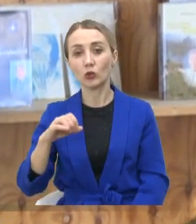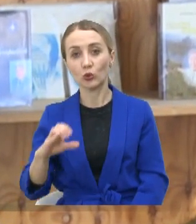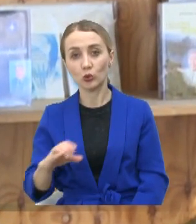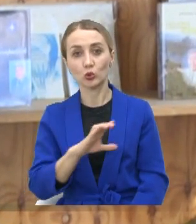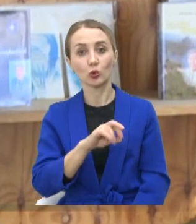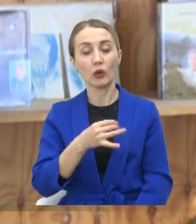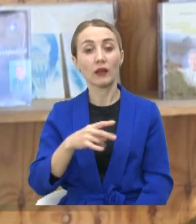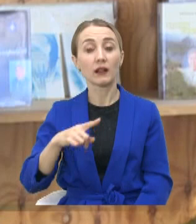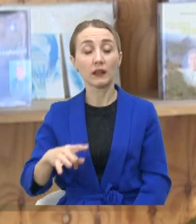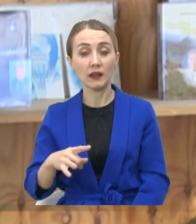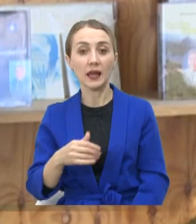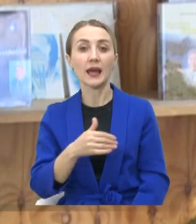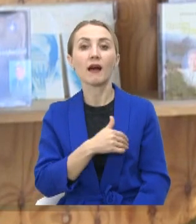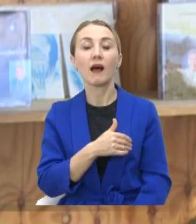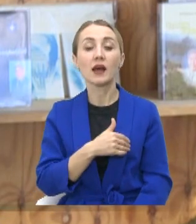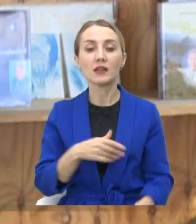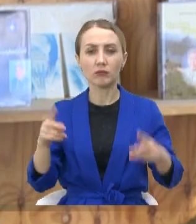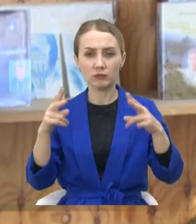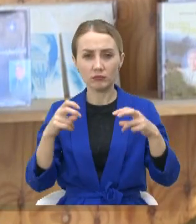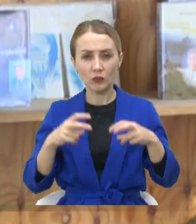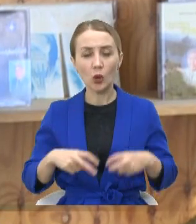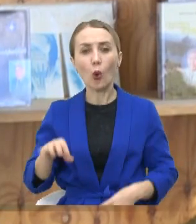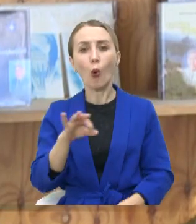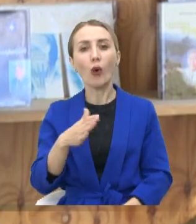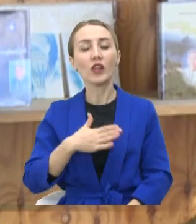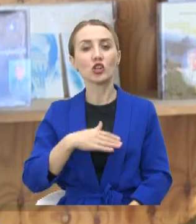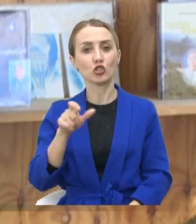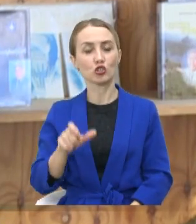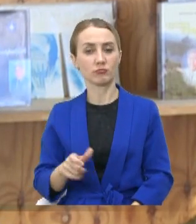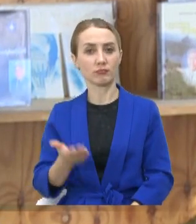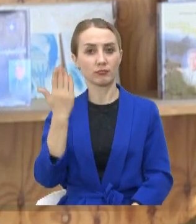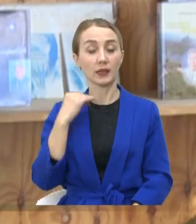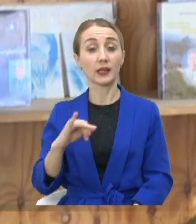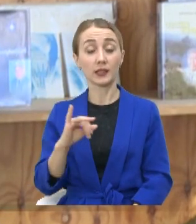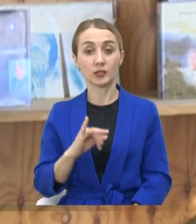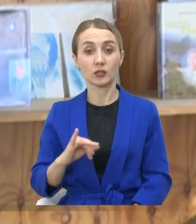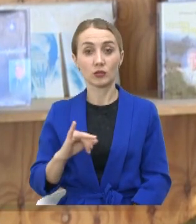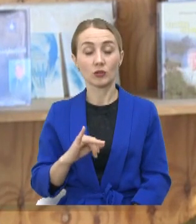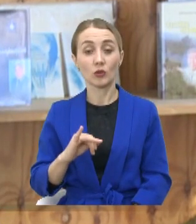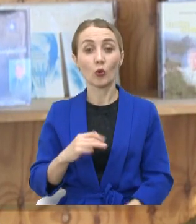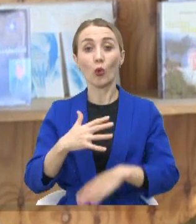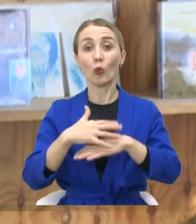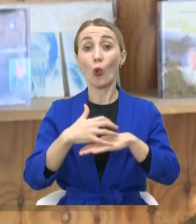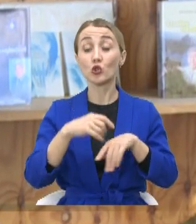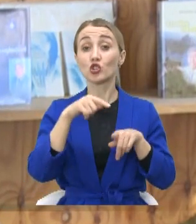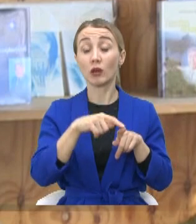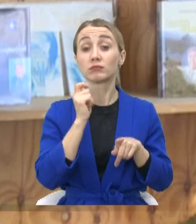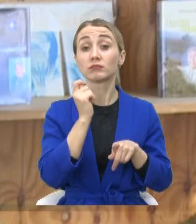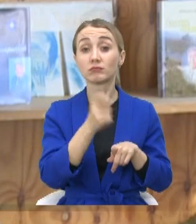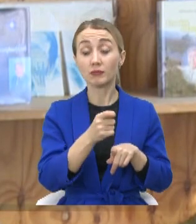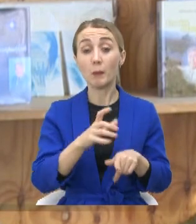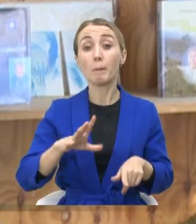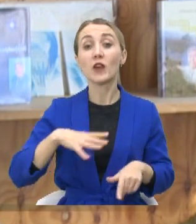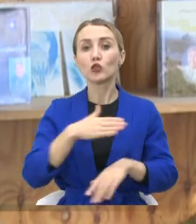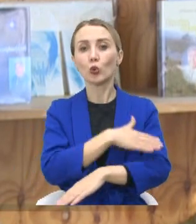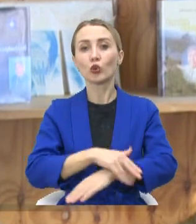и Сойлы. В целом хотим провести исследование о нашем предке. В честь Канайби в городе Кокшетау названа бывшая улица Чапаева. Также